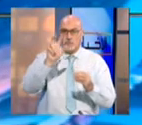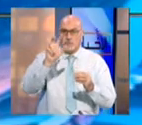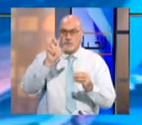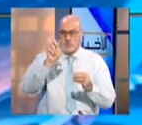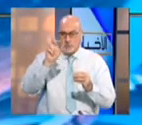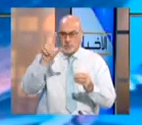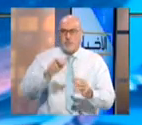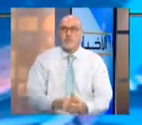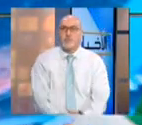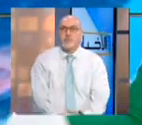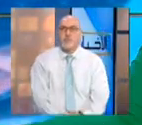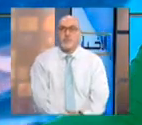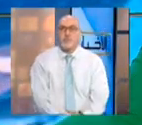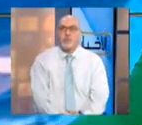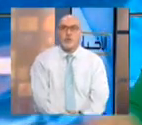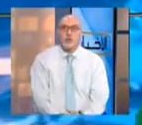2022.